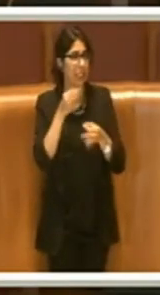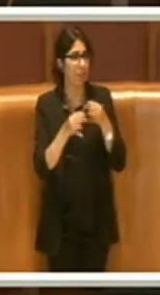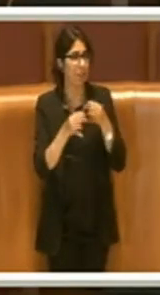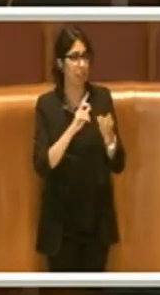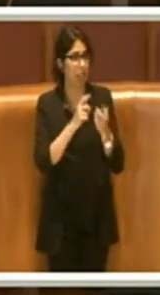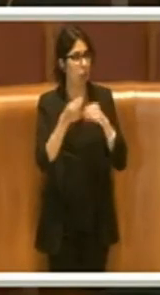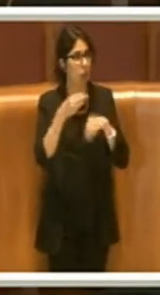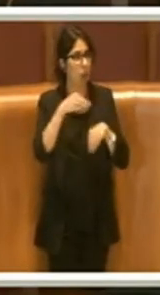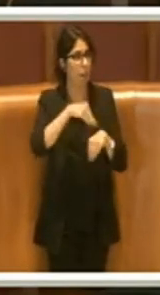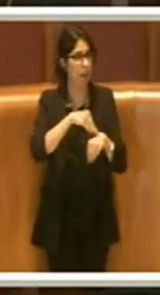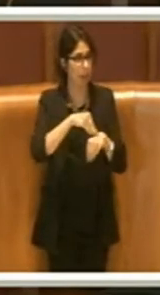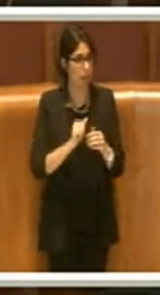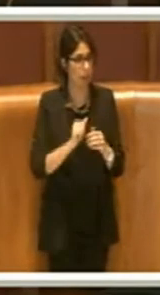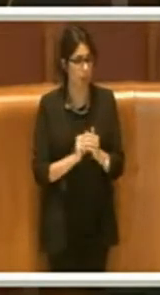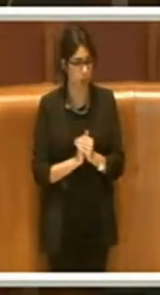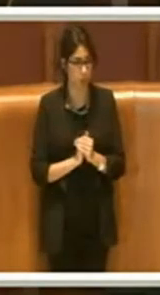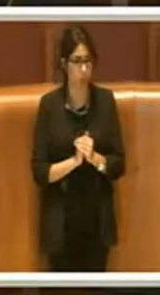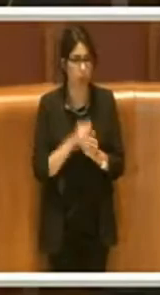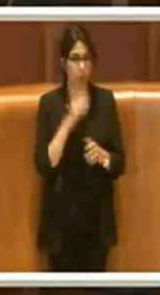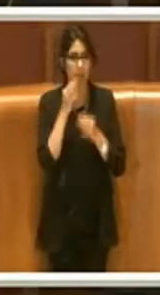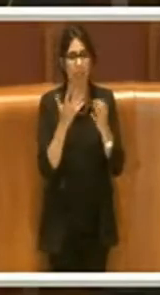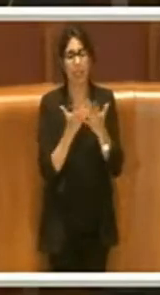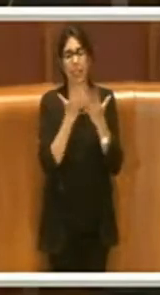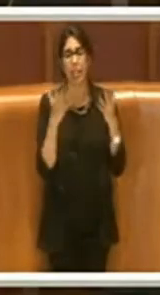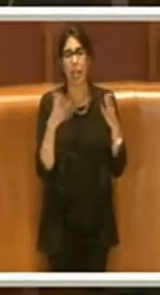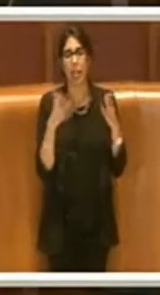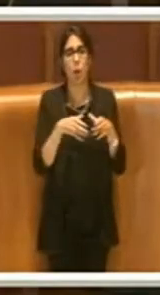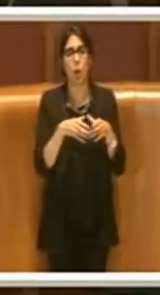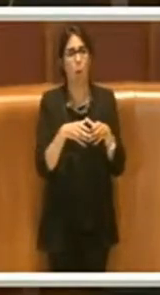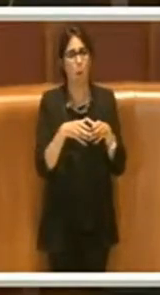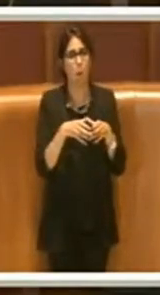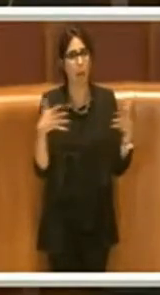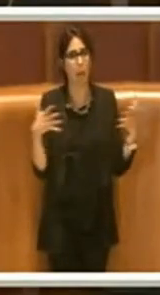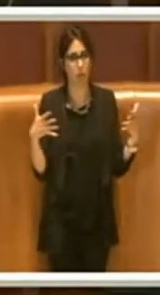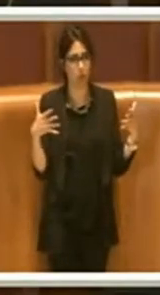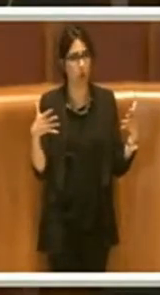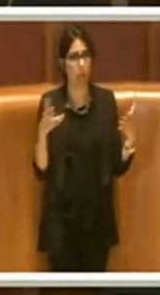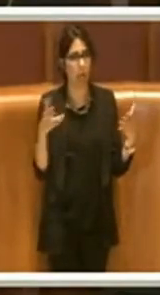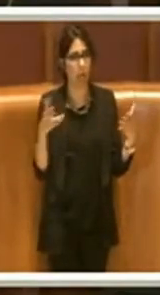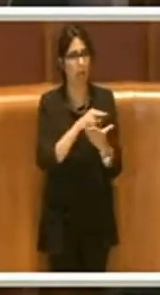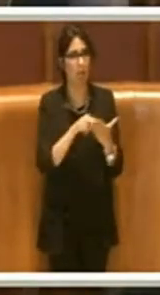di questo emendamento, per cui è ovvio che la maggioranza voterà sì a questo emendamento. Grazie.